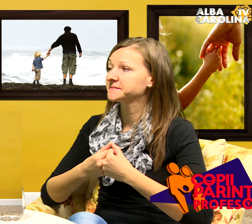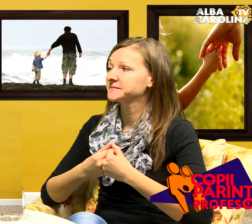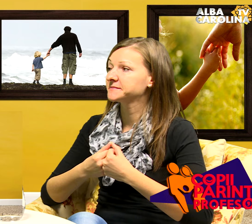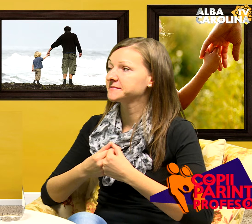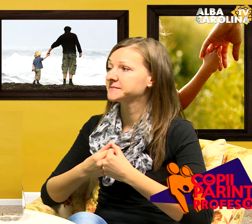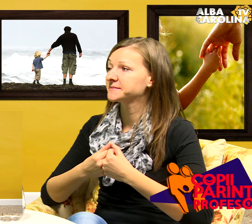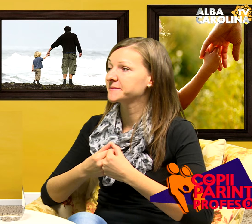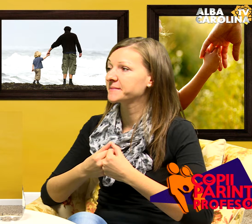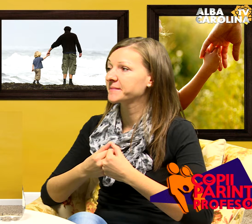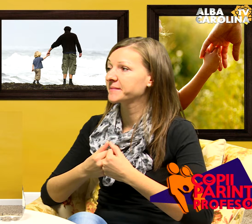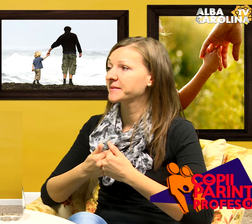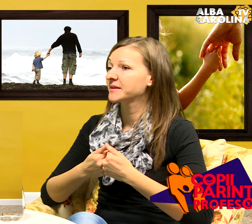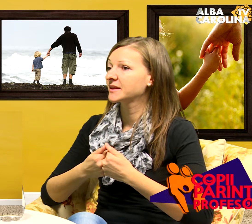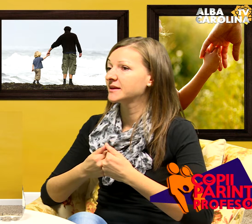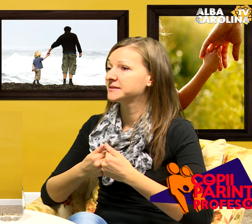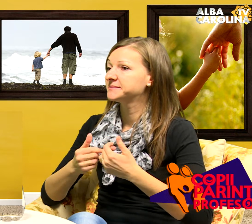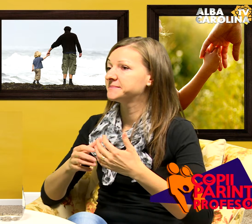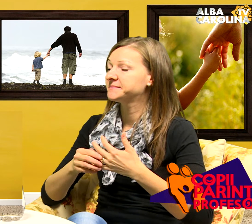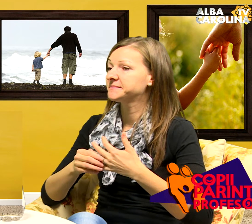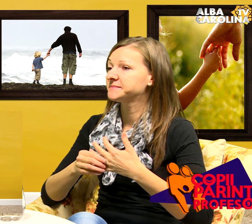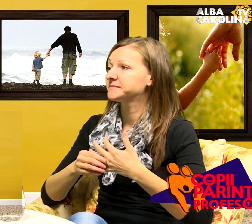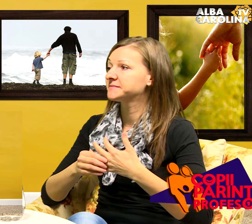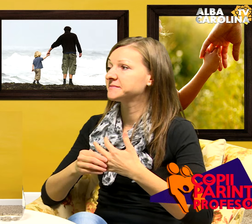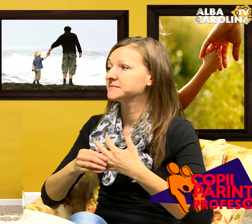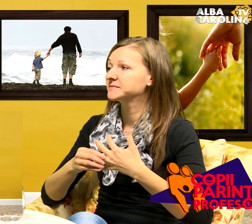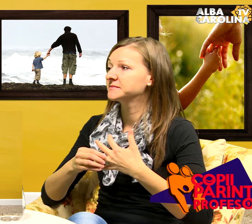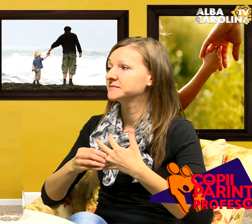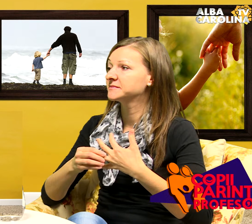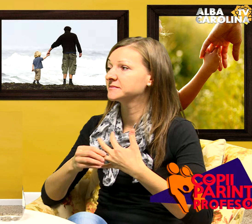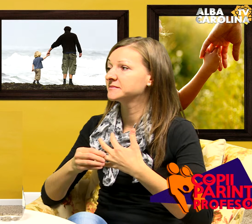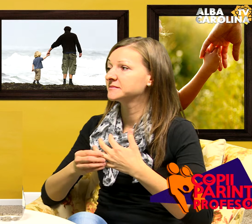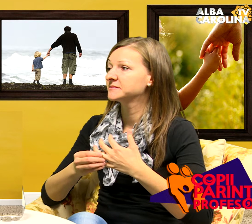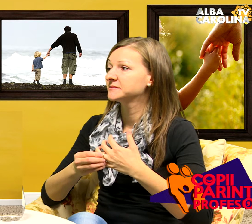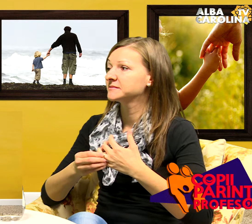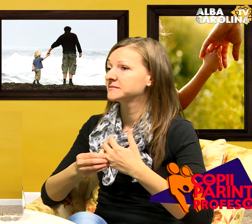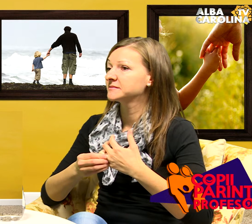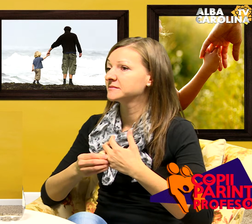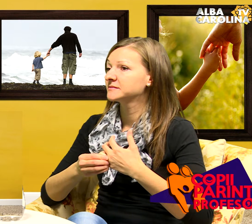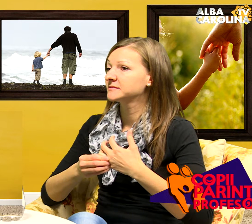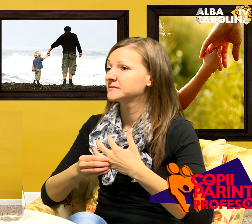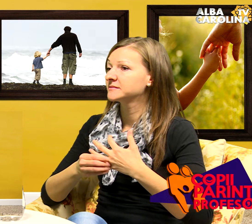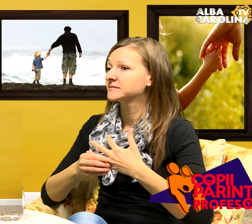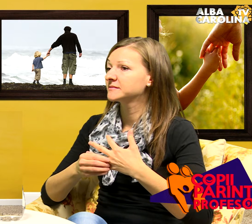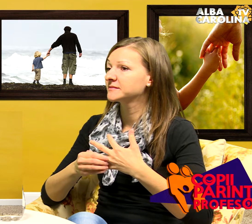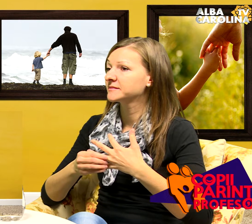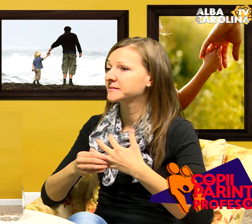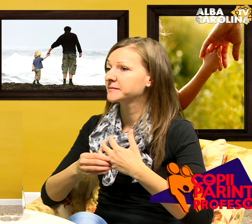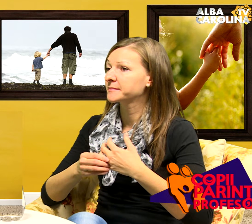Zicea că dansează. Da. Dacă nu aude, cum poate să danseze?